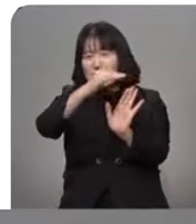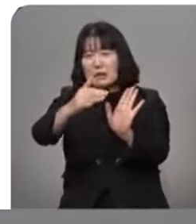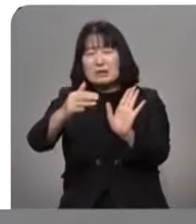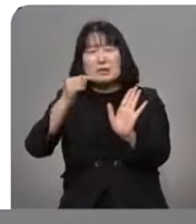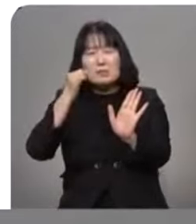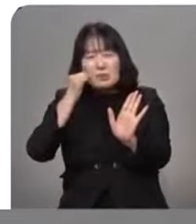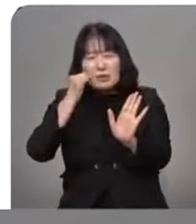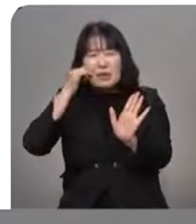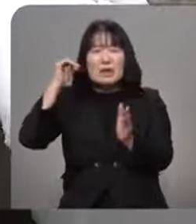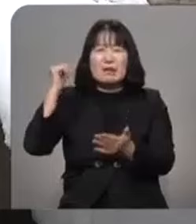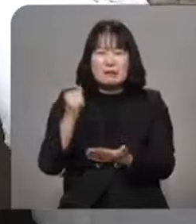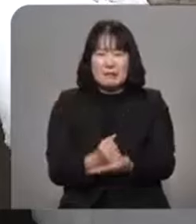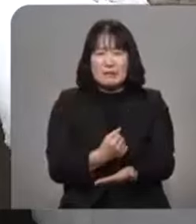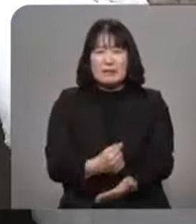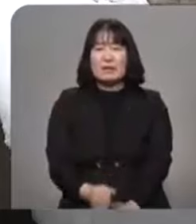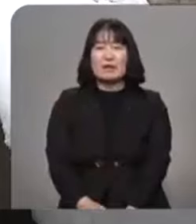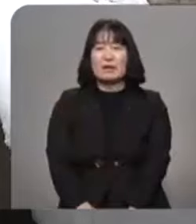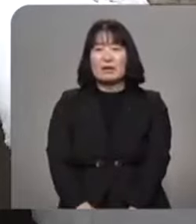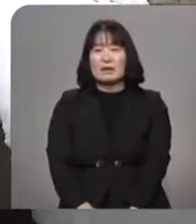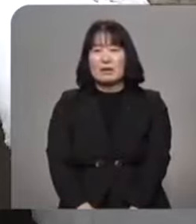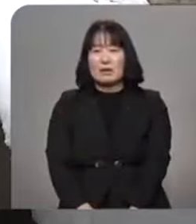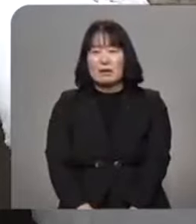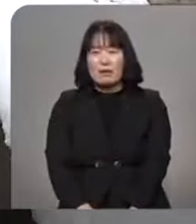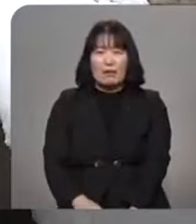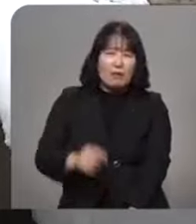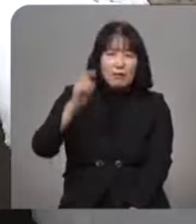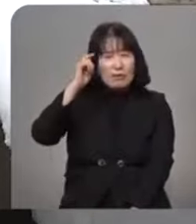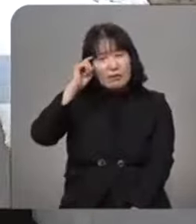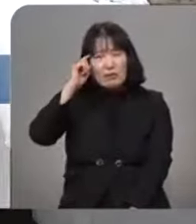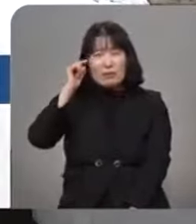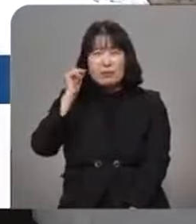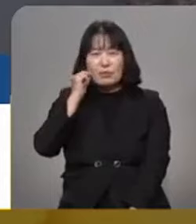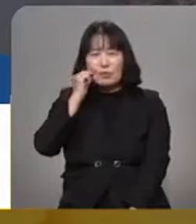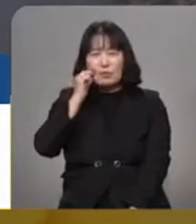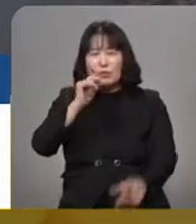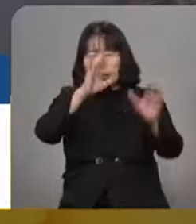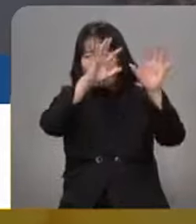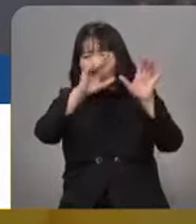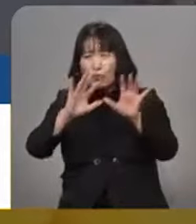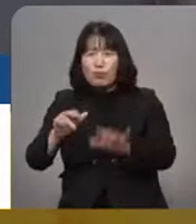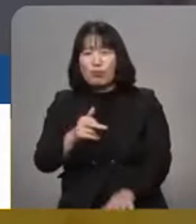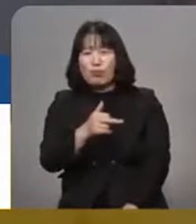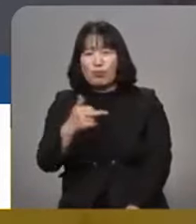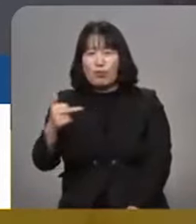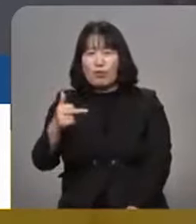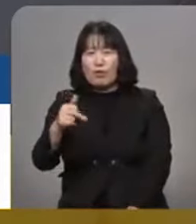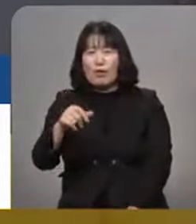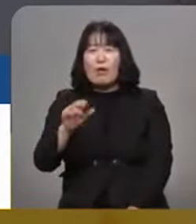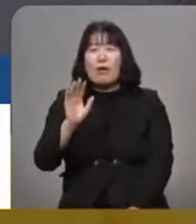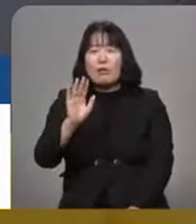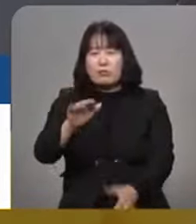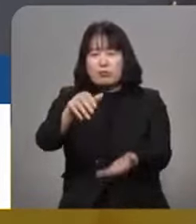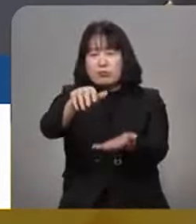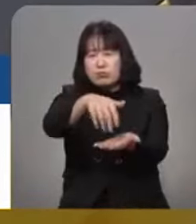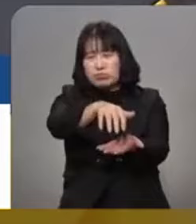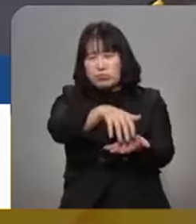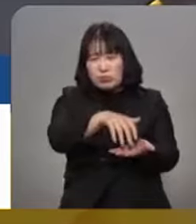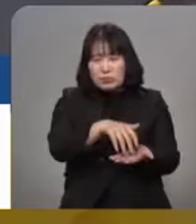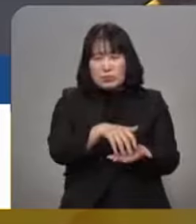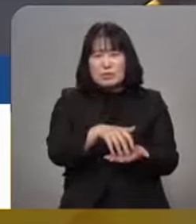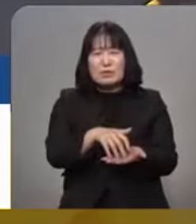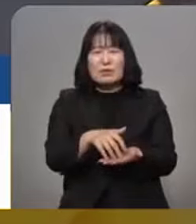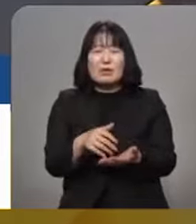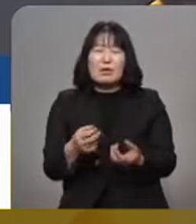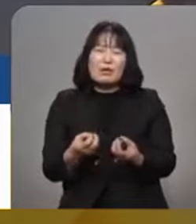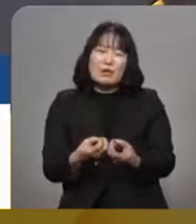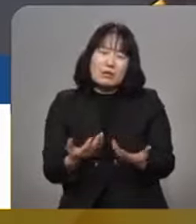농민들은 안타까울 따름입니다. 예상도 못했죠. 이렇게 많이 올 줄 몰랐죠. 거의 얼마 안 있으면 이제 수확할 텐데 이렇게 돼가지고